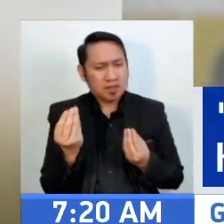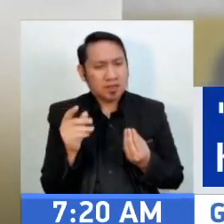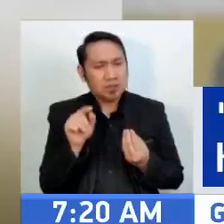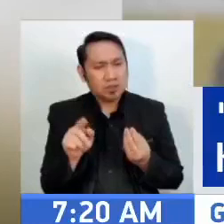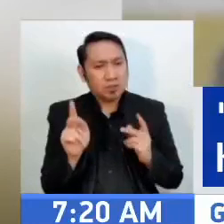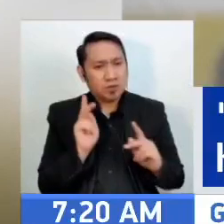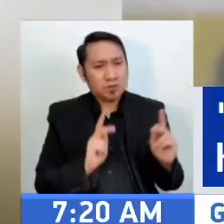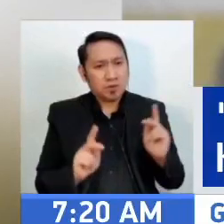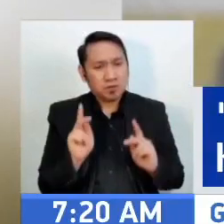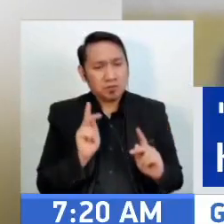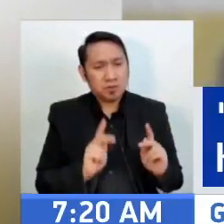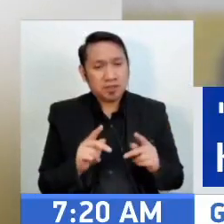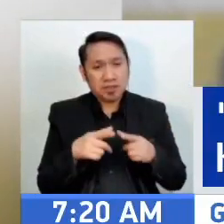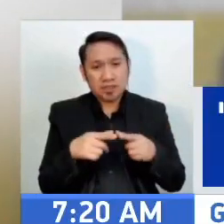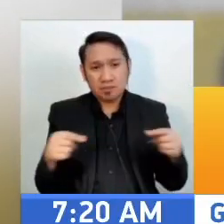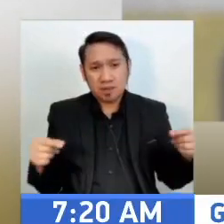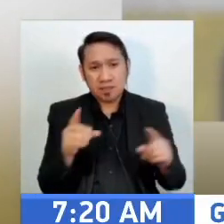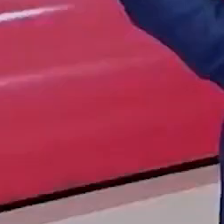9.